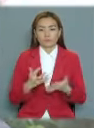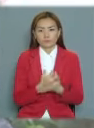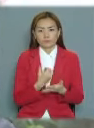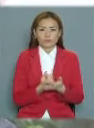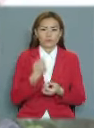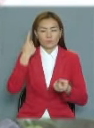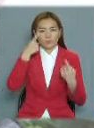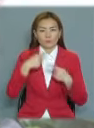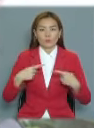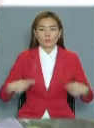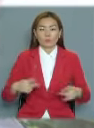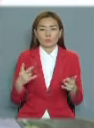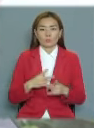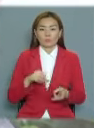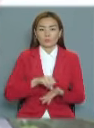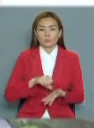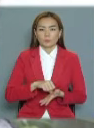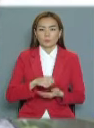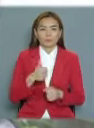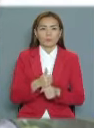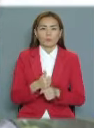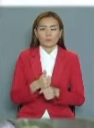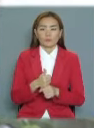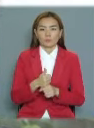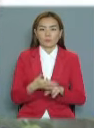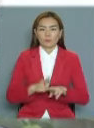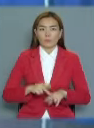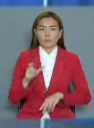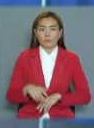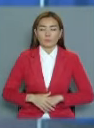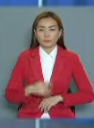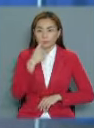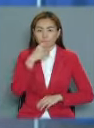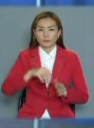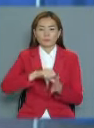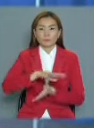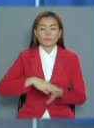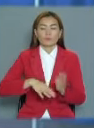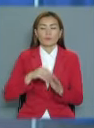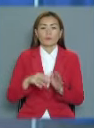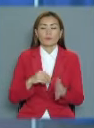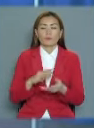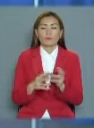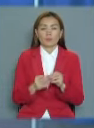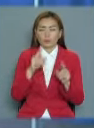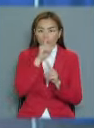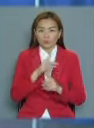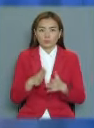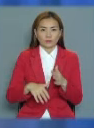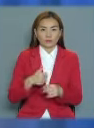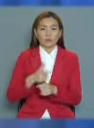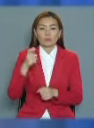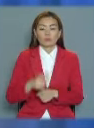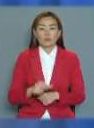жаңа мүмкіндіктер келуі керек. Мен ойлаймын бұл сайлаудың ең басты біз күтіп отырған үміттің бірі осы. Биылғы сайлаудың дауыс беру парағы да ерекше. Президенттікке